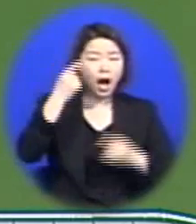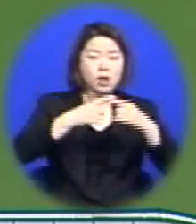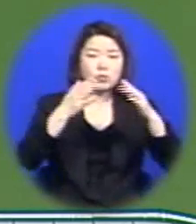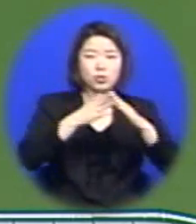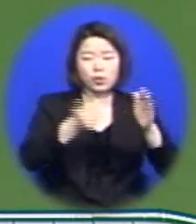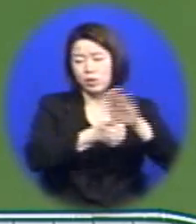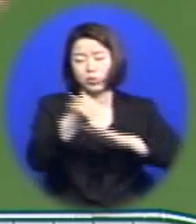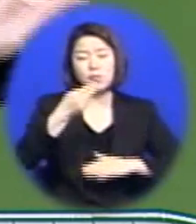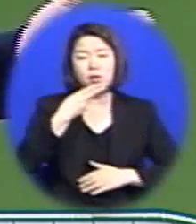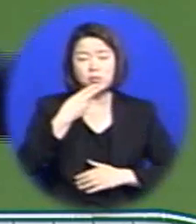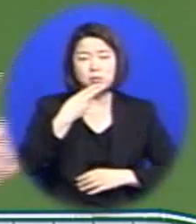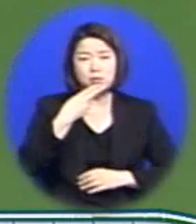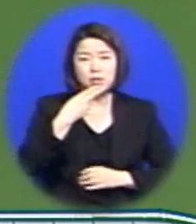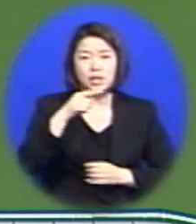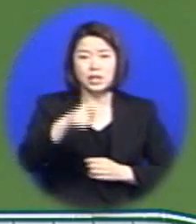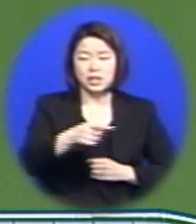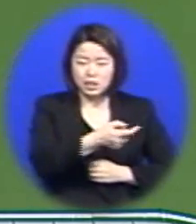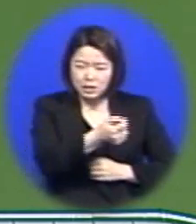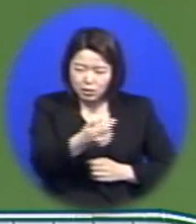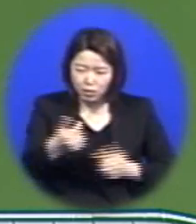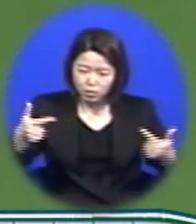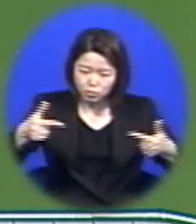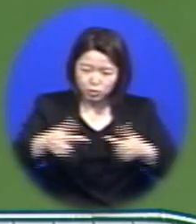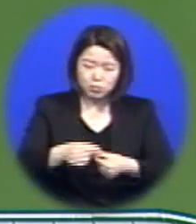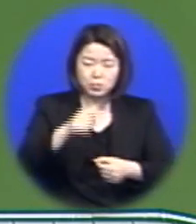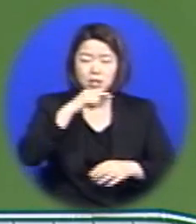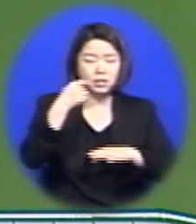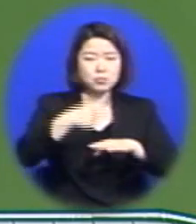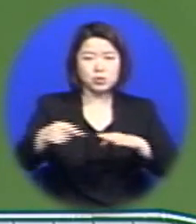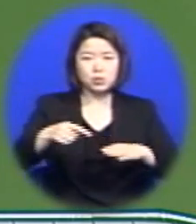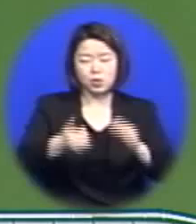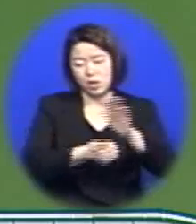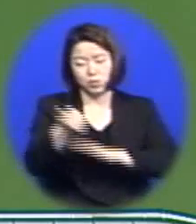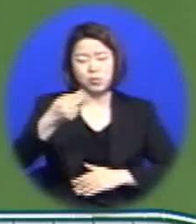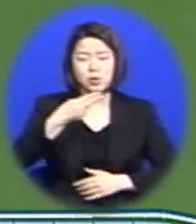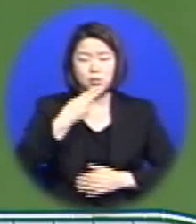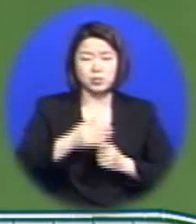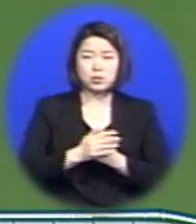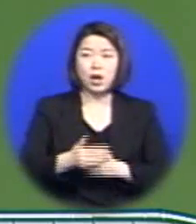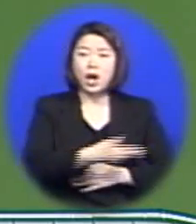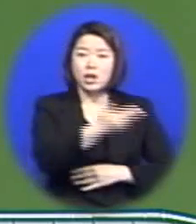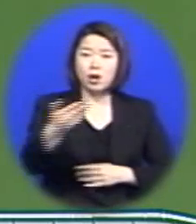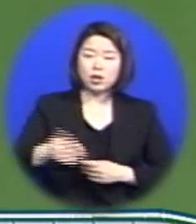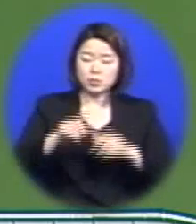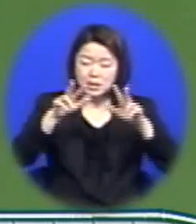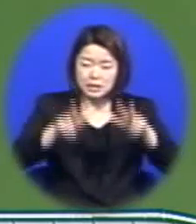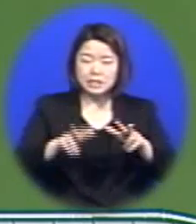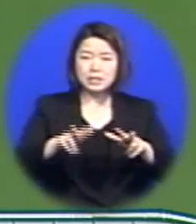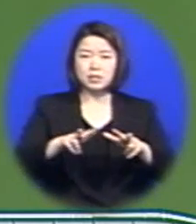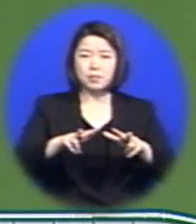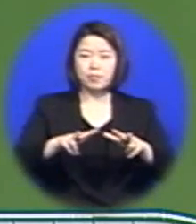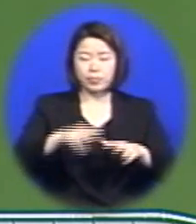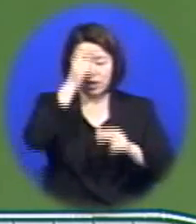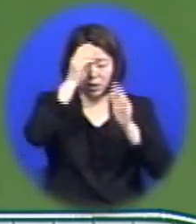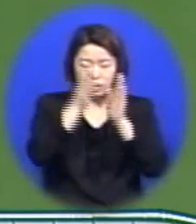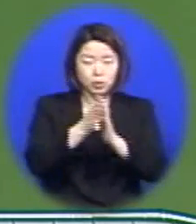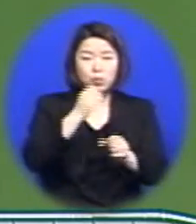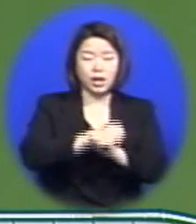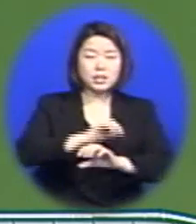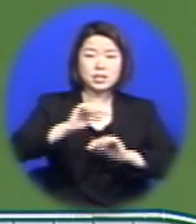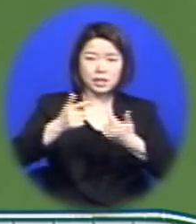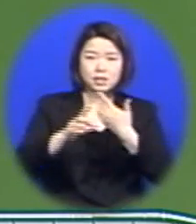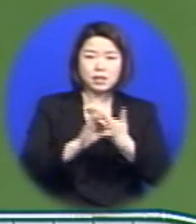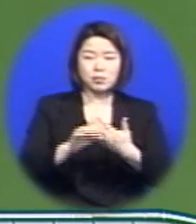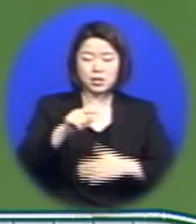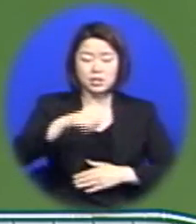사람 적어지면이 민족 소망 없어요 여러분이 지금 기도를 하지 않는다면 이 민족에 소망